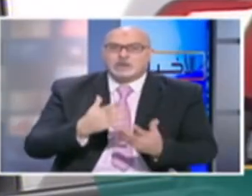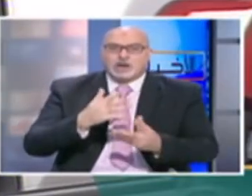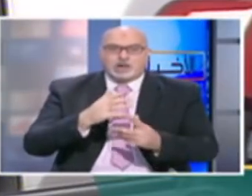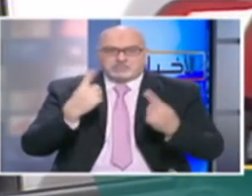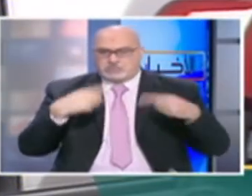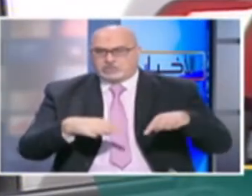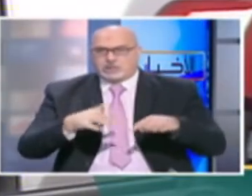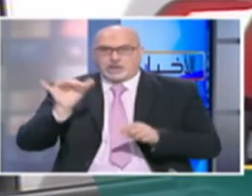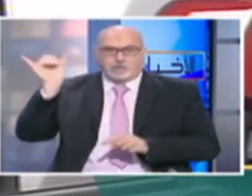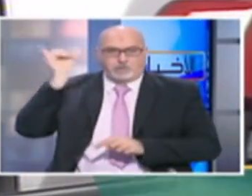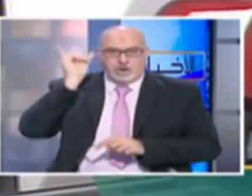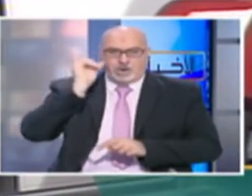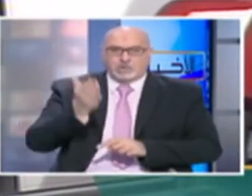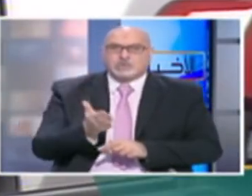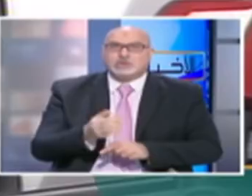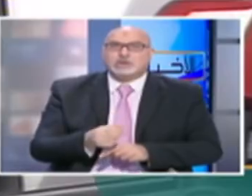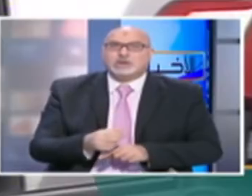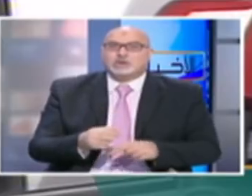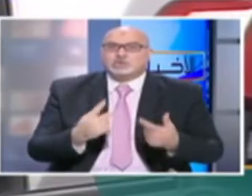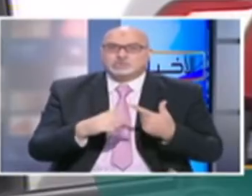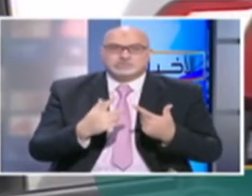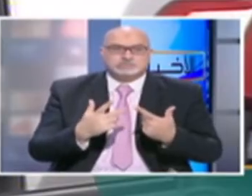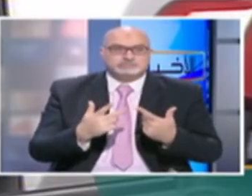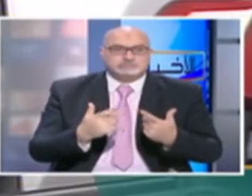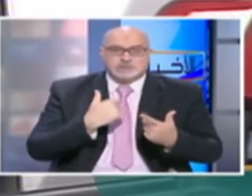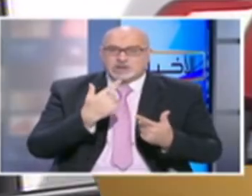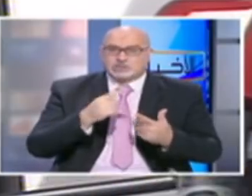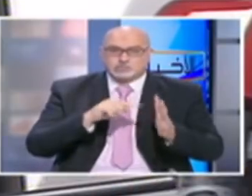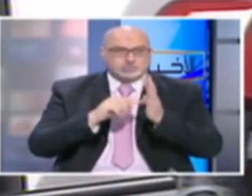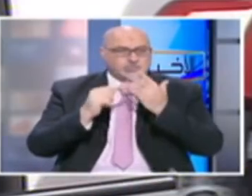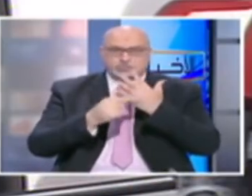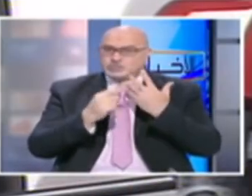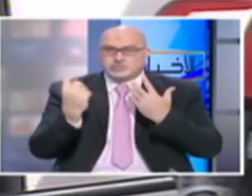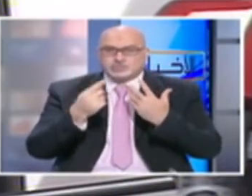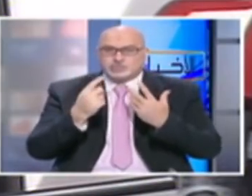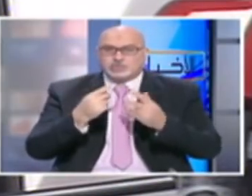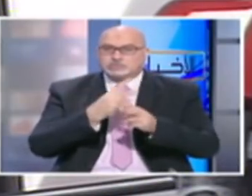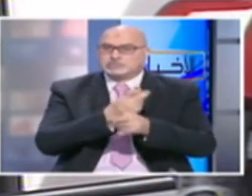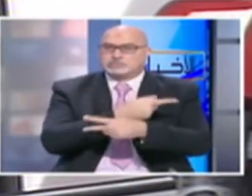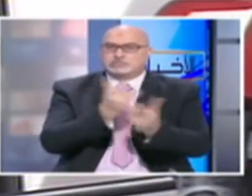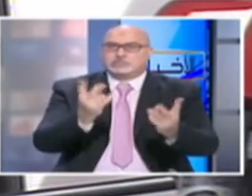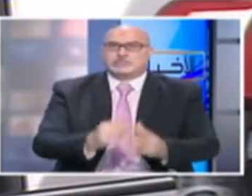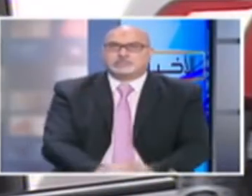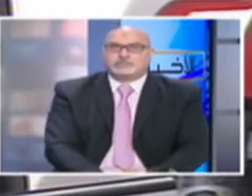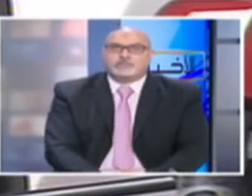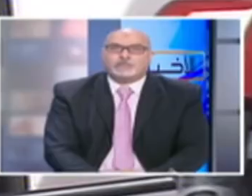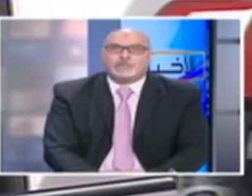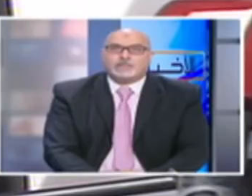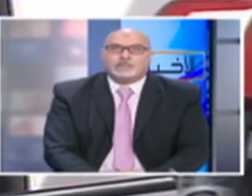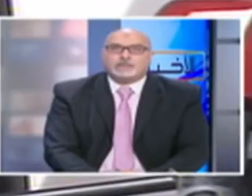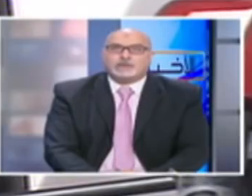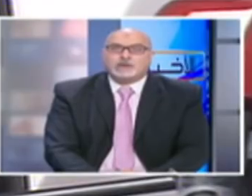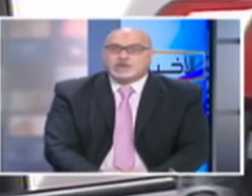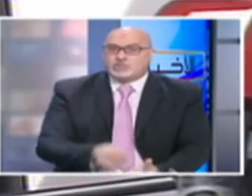الذي نجدد إدانته بأشد العبارات قد فرض